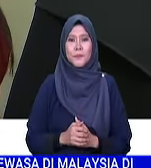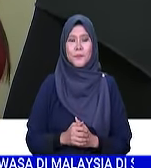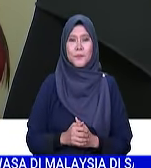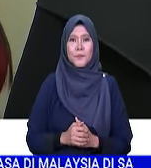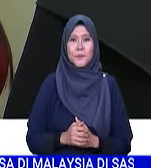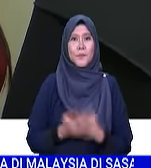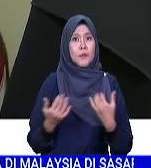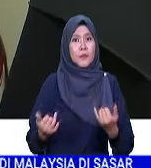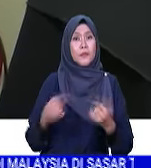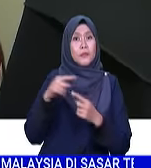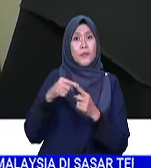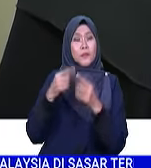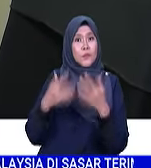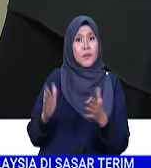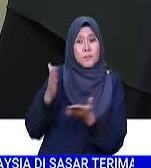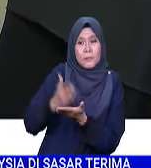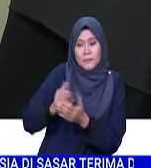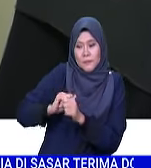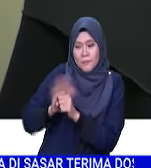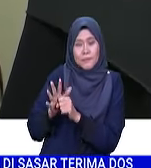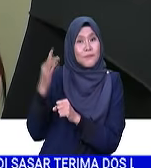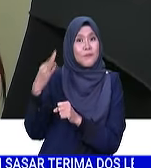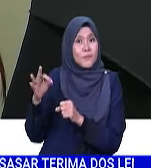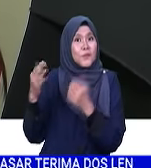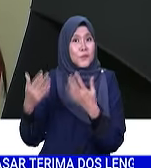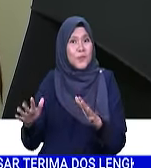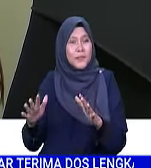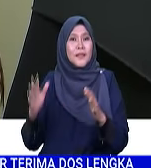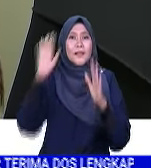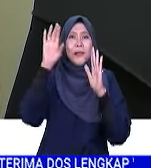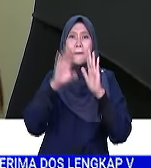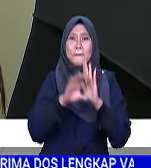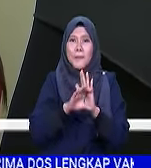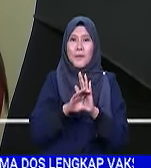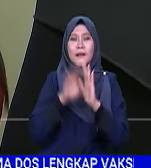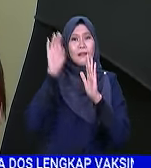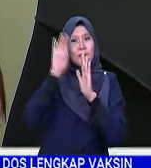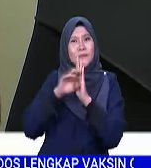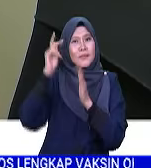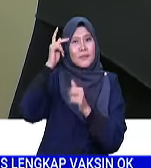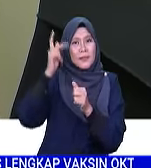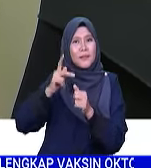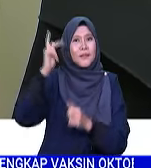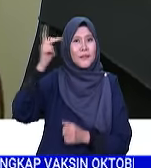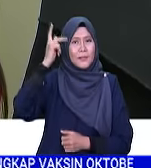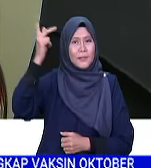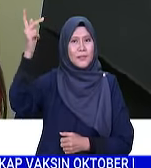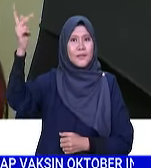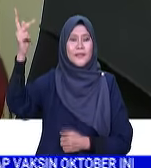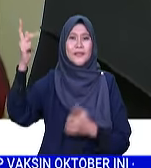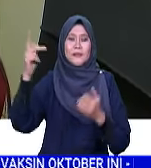Bila mana kita telah menang memerangi COVID-19, gambar, memori dan momen yang diambil mereka